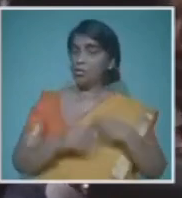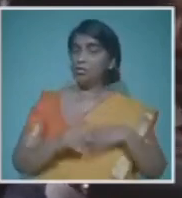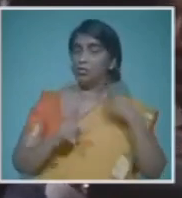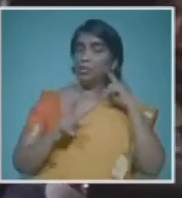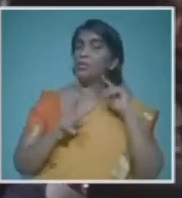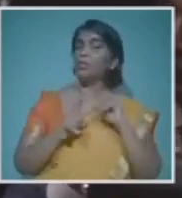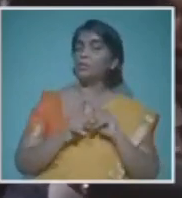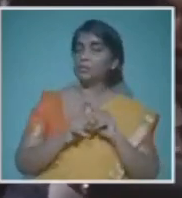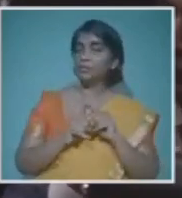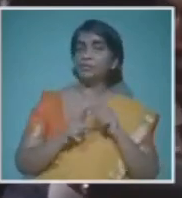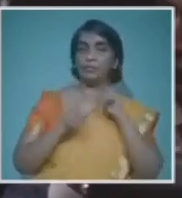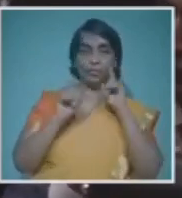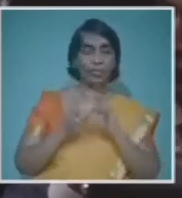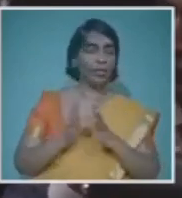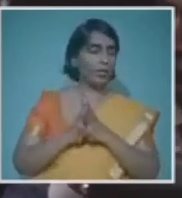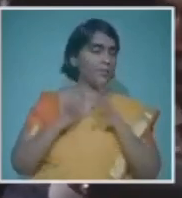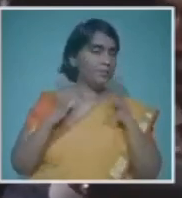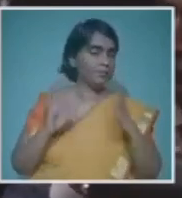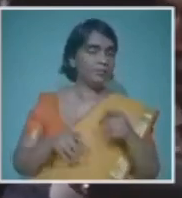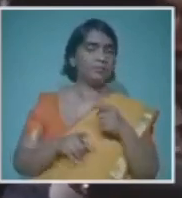බලපාන මේ වගේ ප්‍රබල